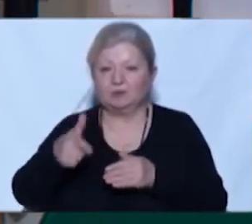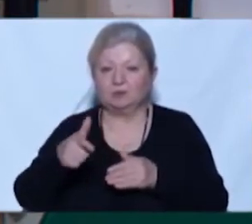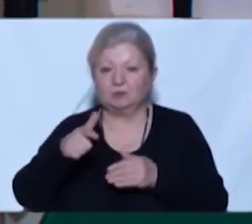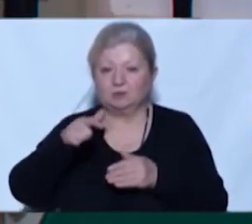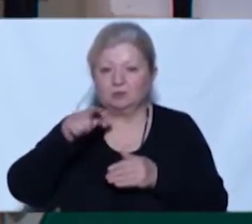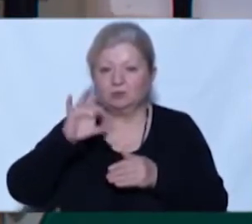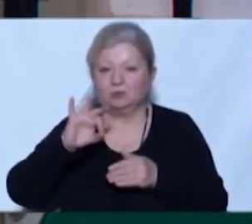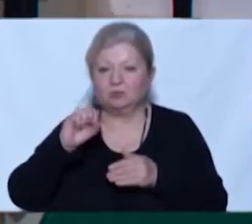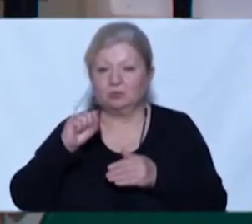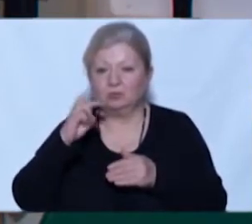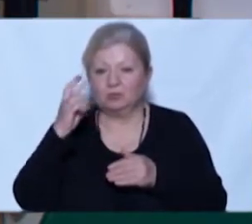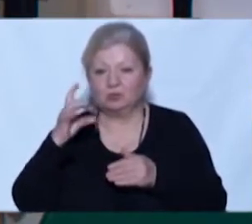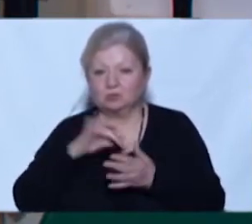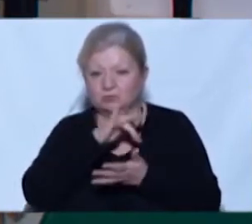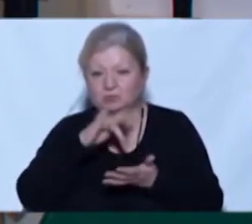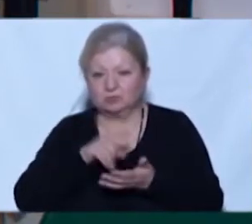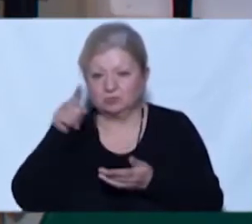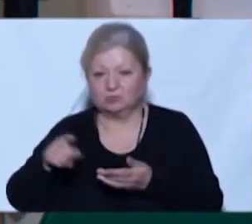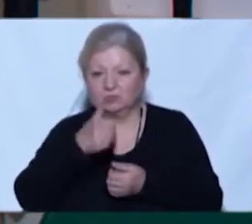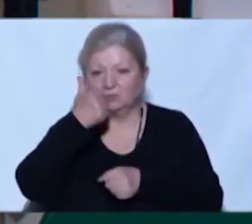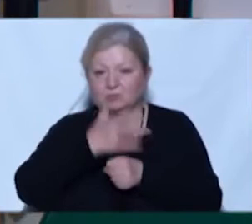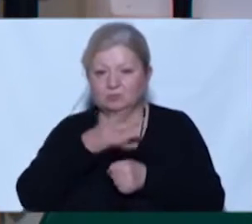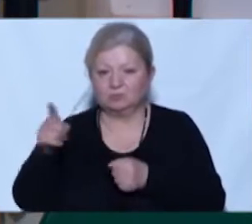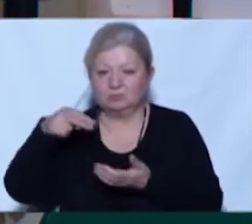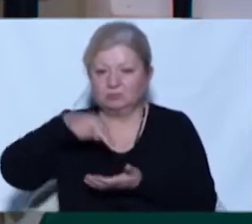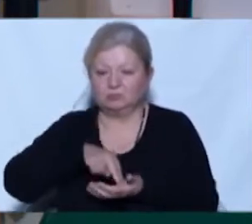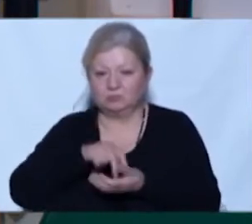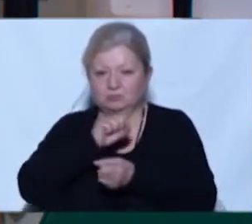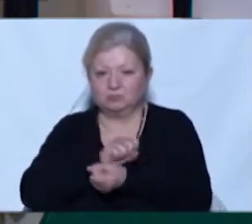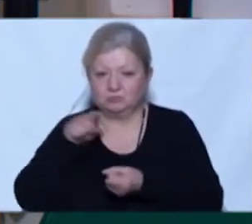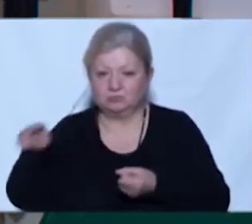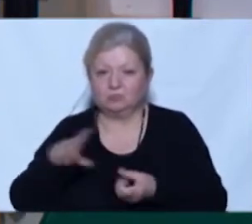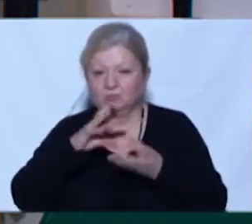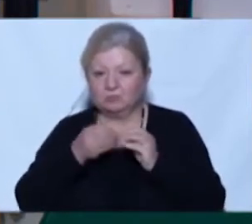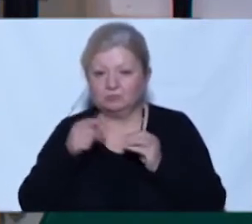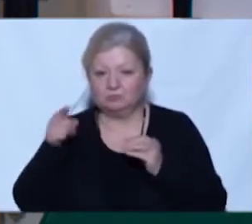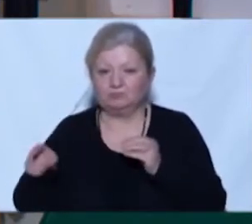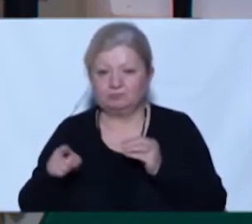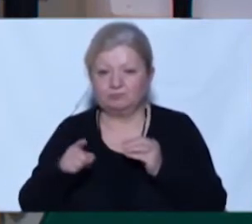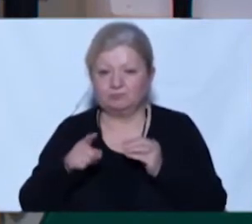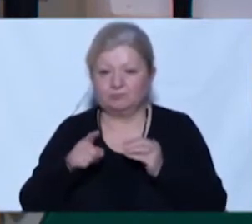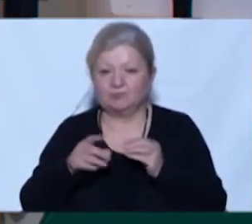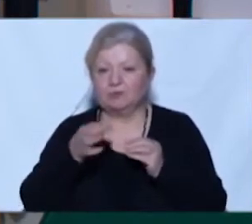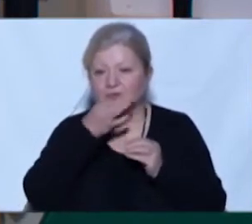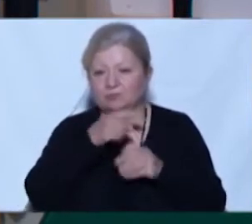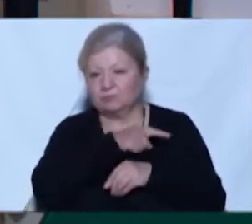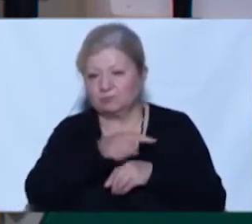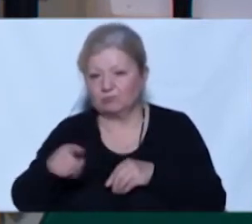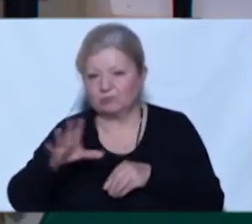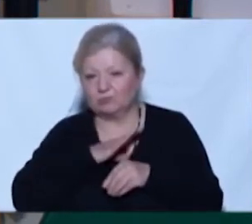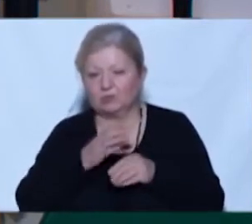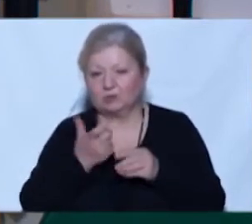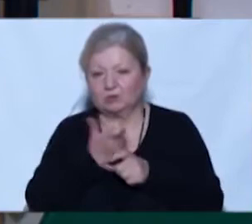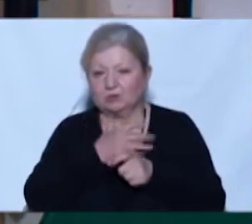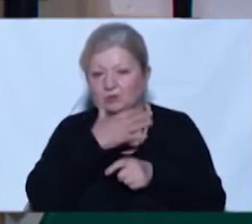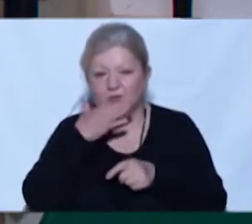მთავარი ფორპოსტი დააარსეს. Ამ ყველაფერს მოჰყვა ძალიან დიდი